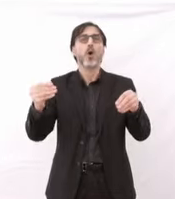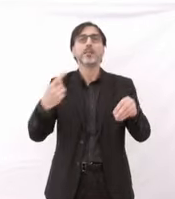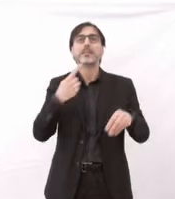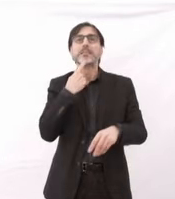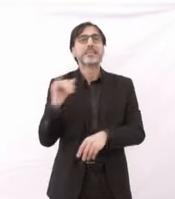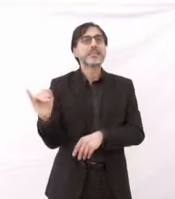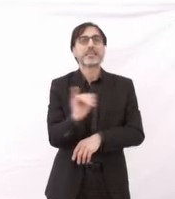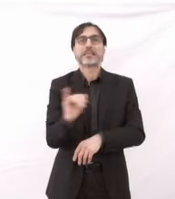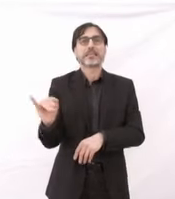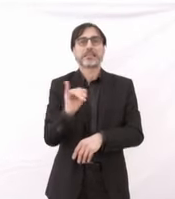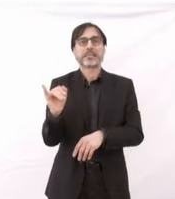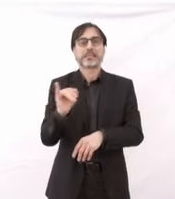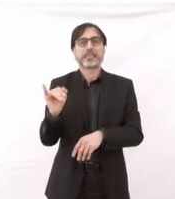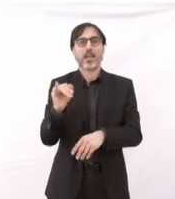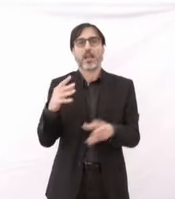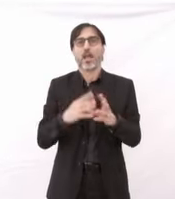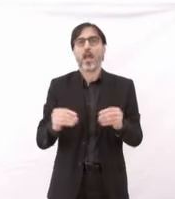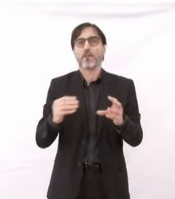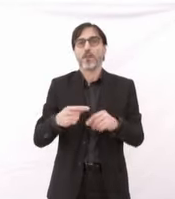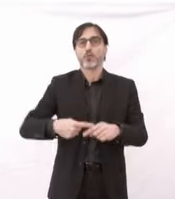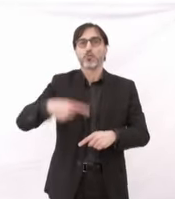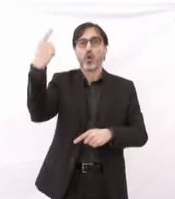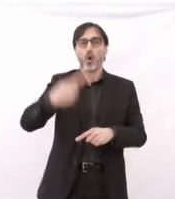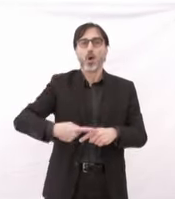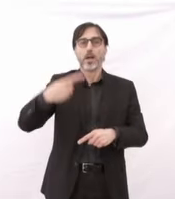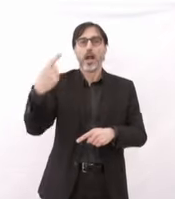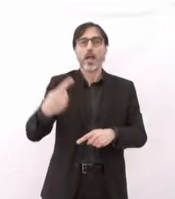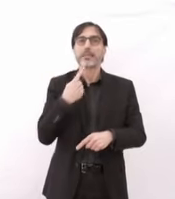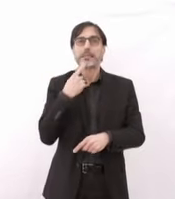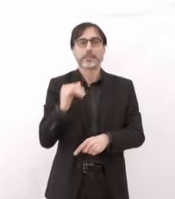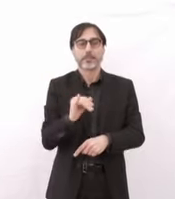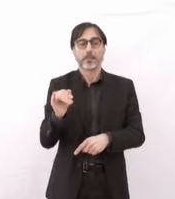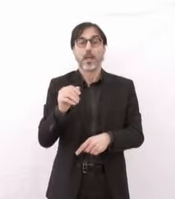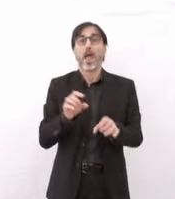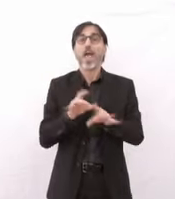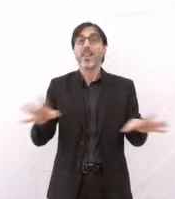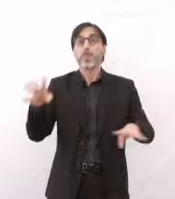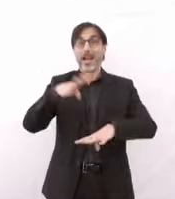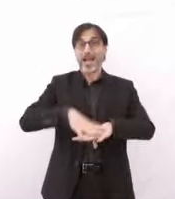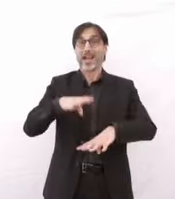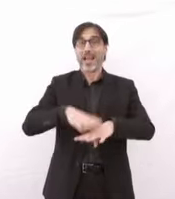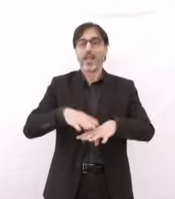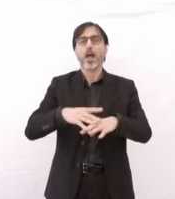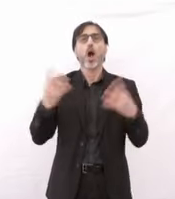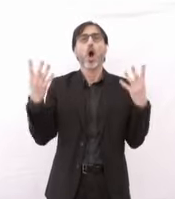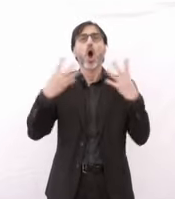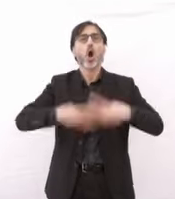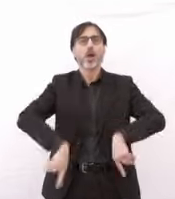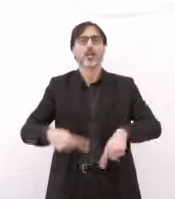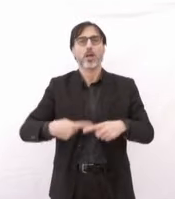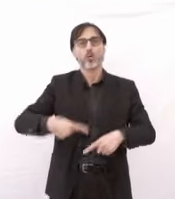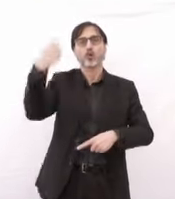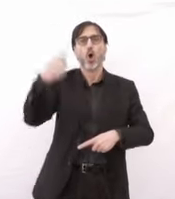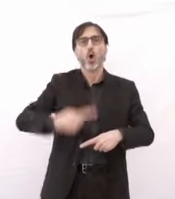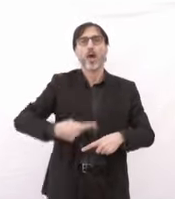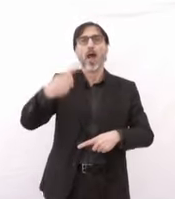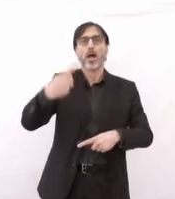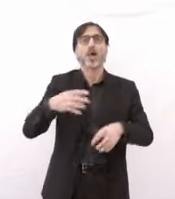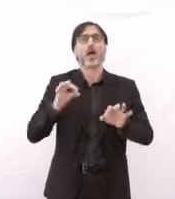ha contribuito per la realizzazione di questa giornata. Come dicevo, Libera è una rete, quindi anche l'organizzazione di questa giornata è